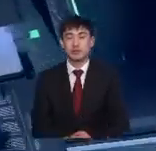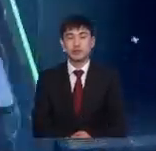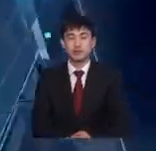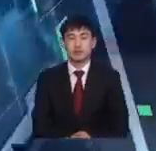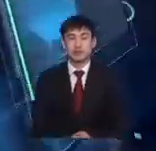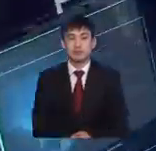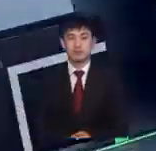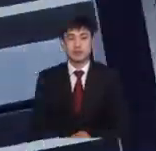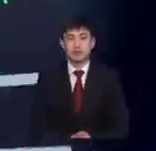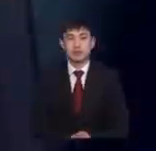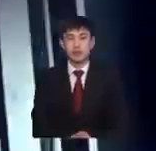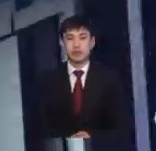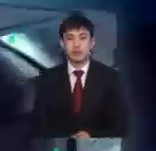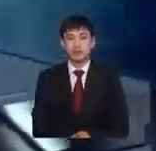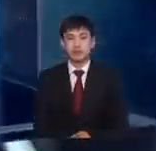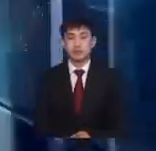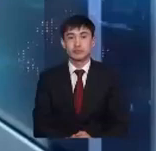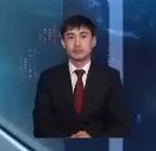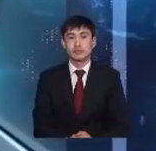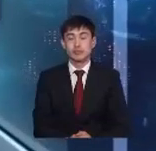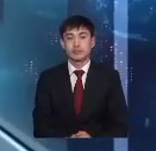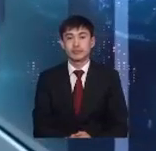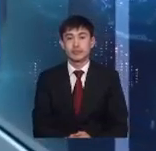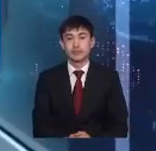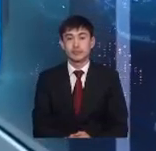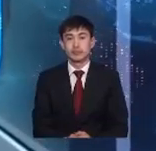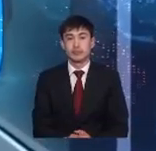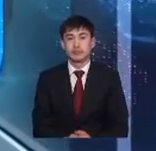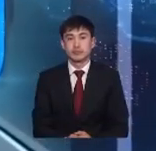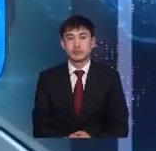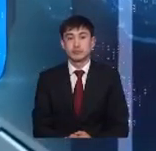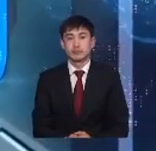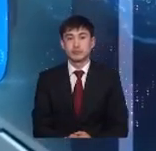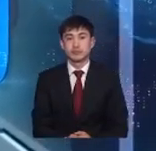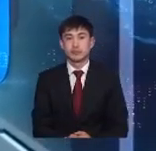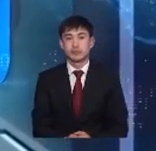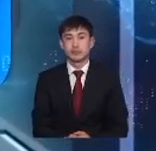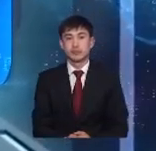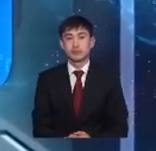Жандос Назарбаев мер Верт карба казак Жан НБА телеканал тсу Алматинская область